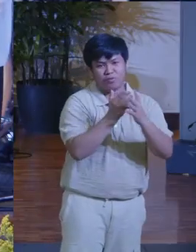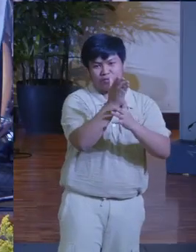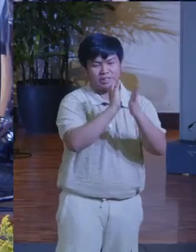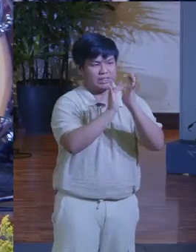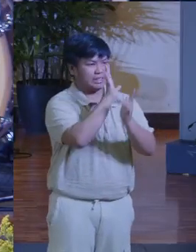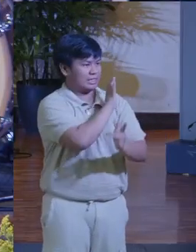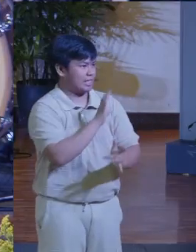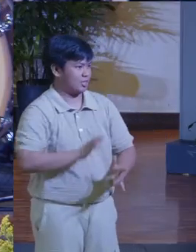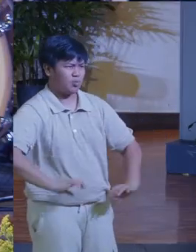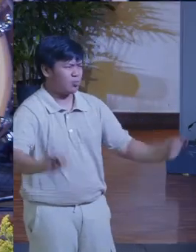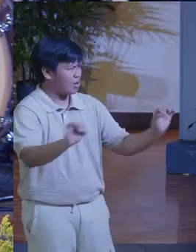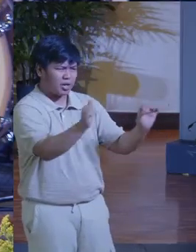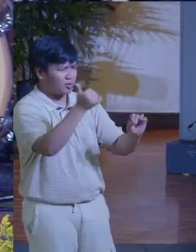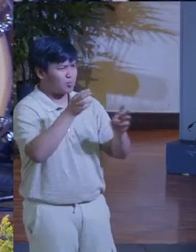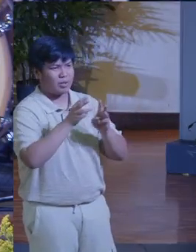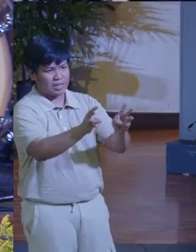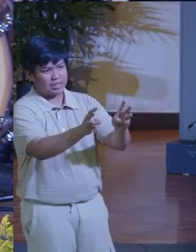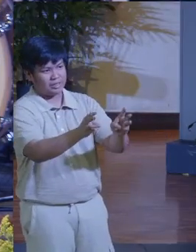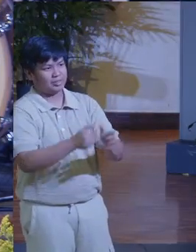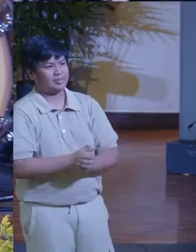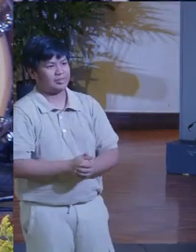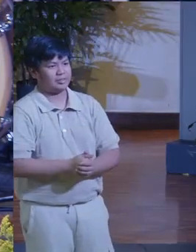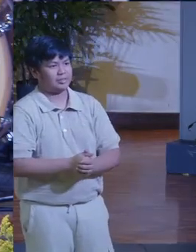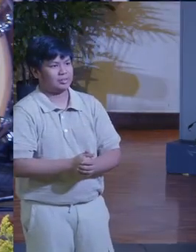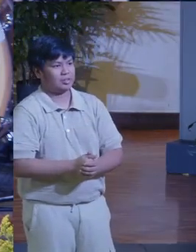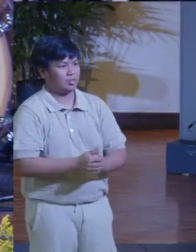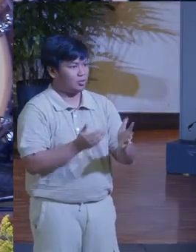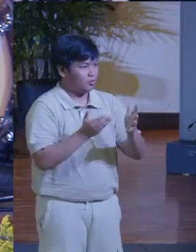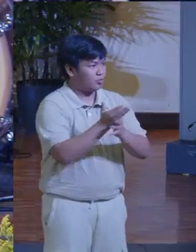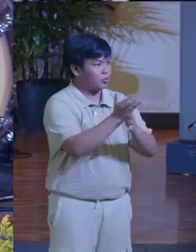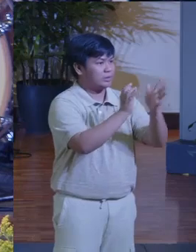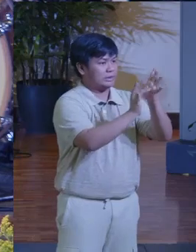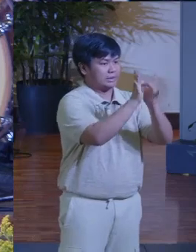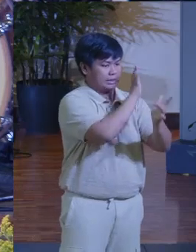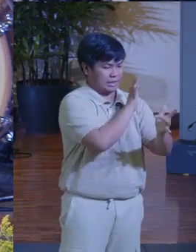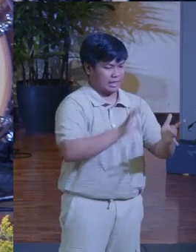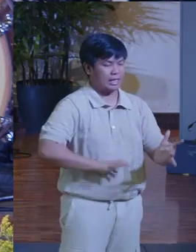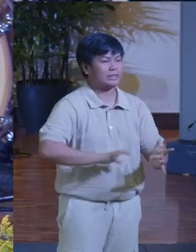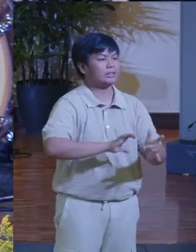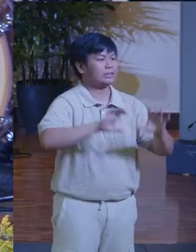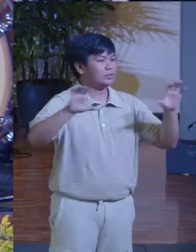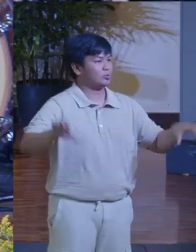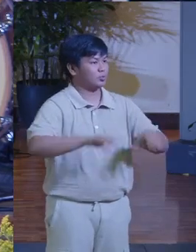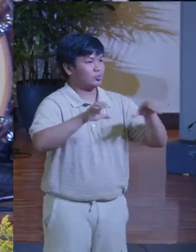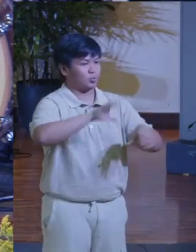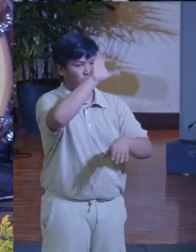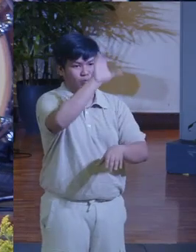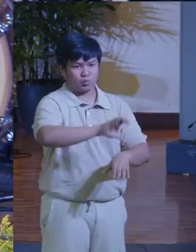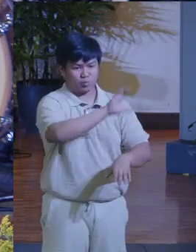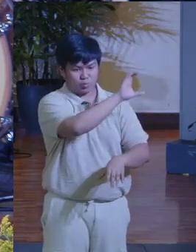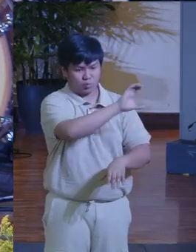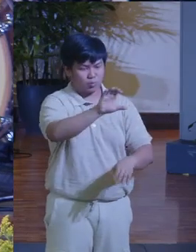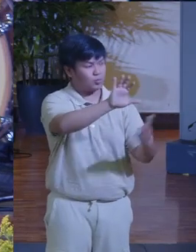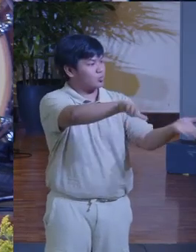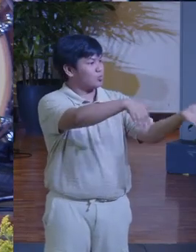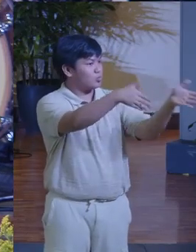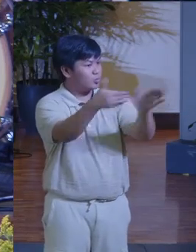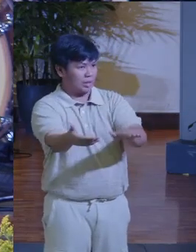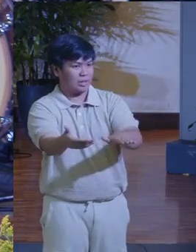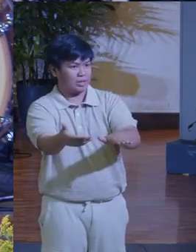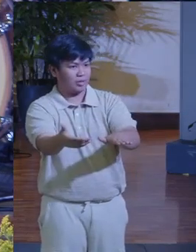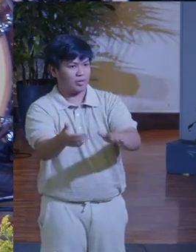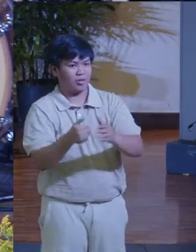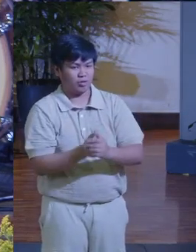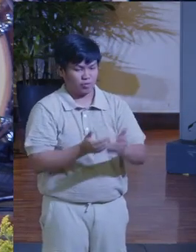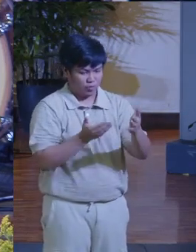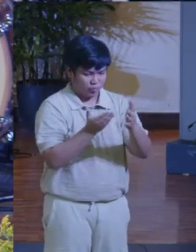niya. Sa pamamagitan ng kanyang ginawa sa krus. Sa pamamagitan